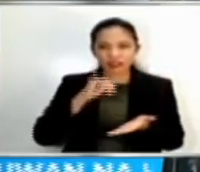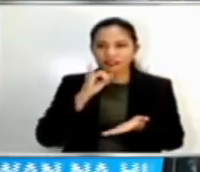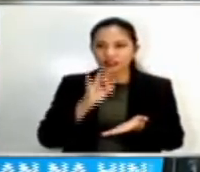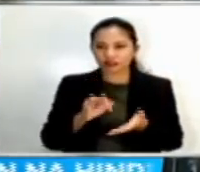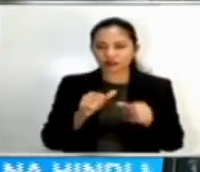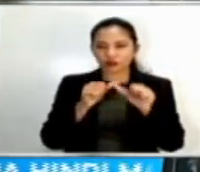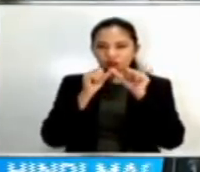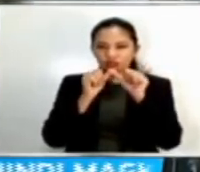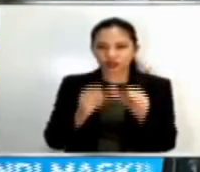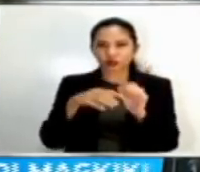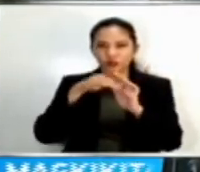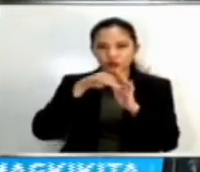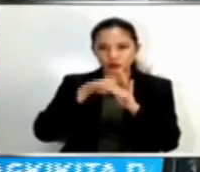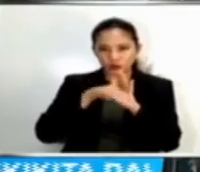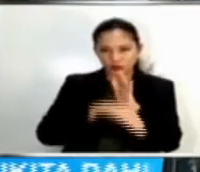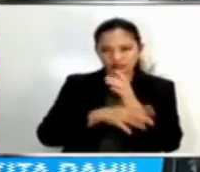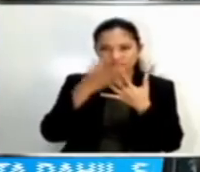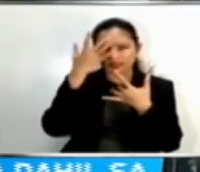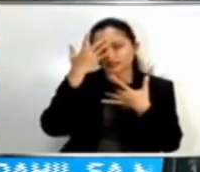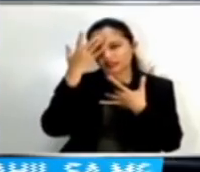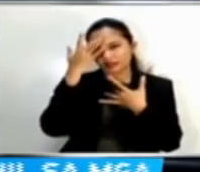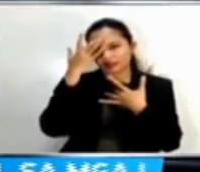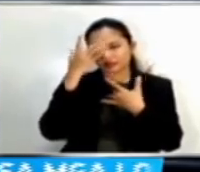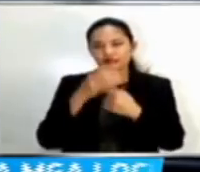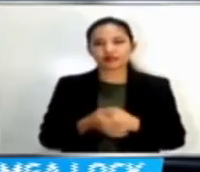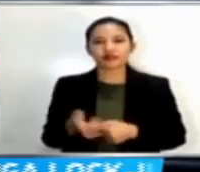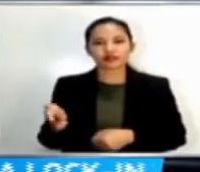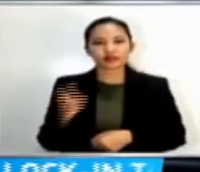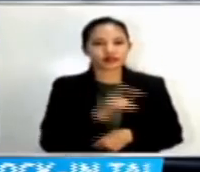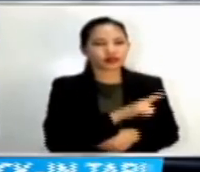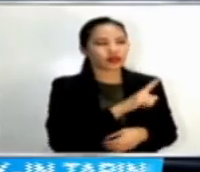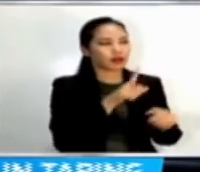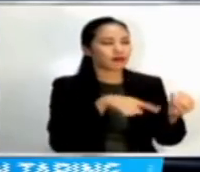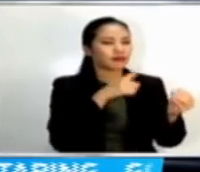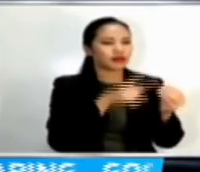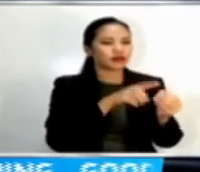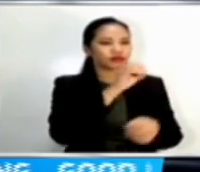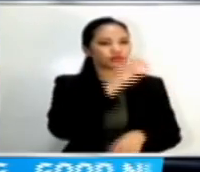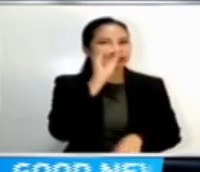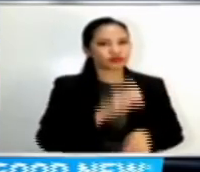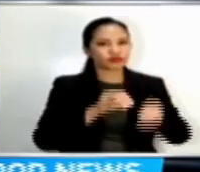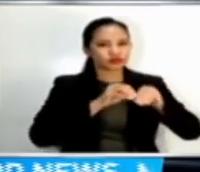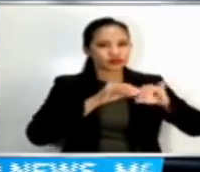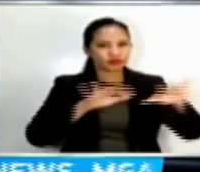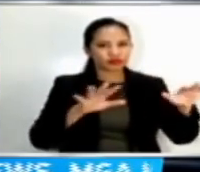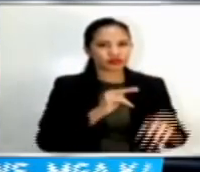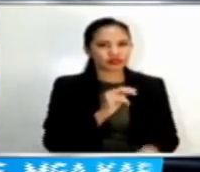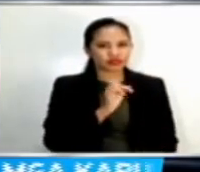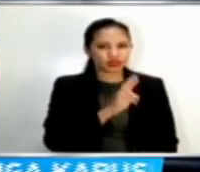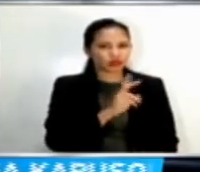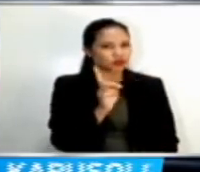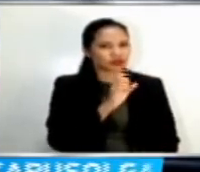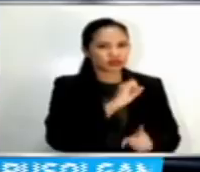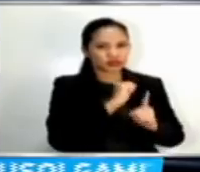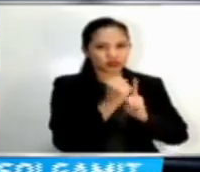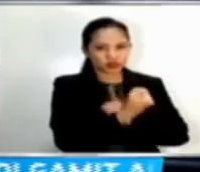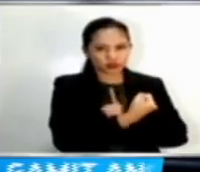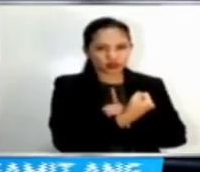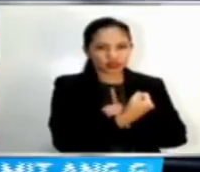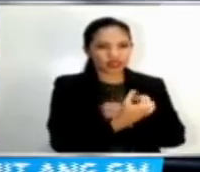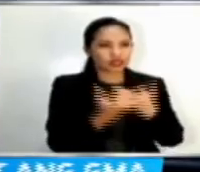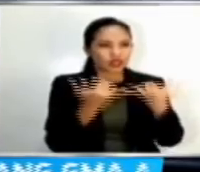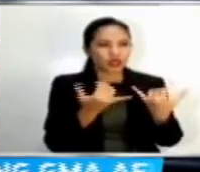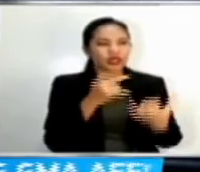kaso. Mm-hmm. Doon naman po sa pagbaba ng reproduction number sa NCR, kumusta po? Sir, NCR ngayon nasa 0.57